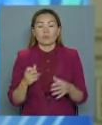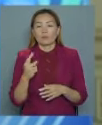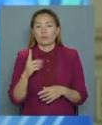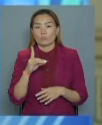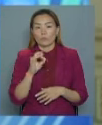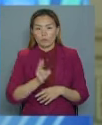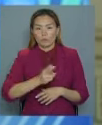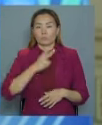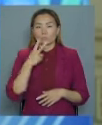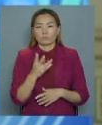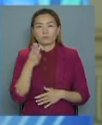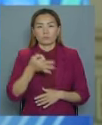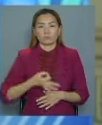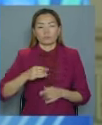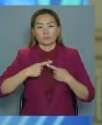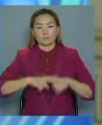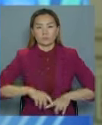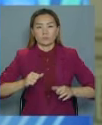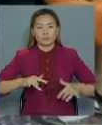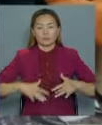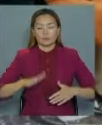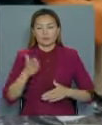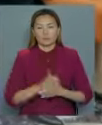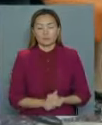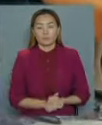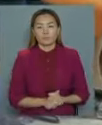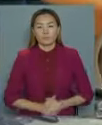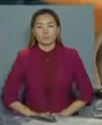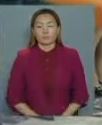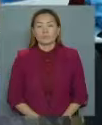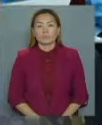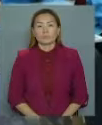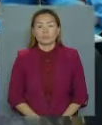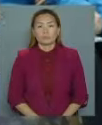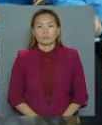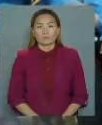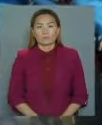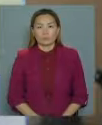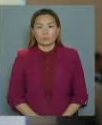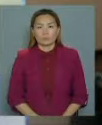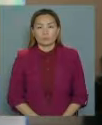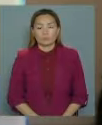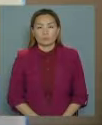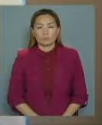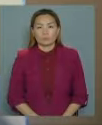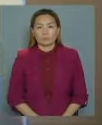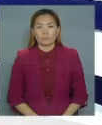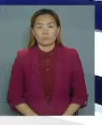класса я вижу себя в области инженерии и IT. Айзада Габит, Хуаныш Бекбергенұлы, Алишер Төлеген, телеканал Атырау.